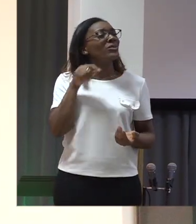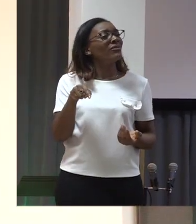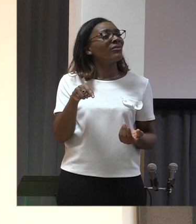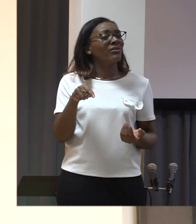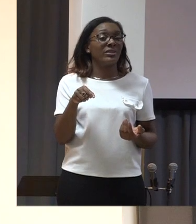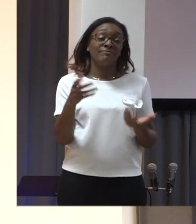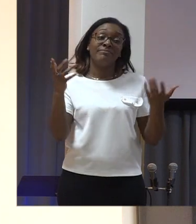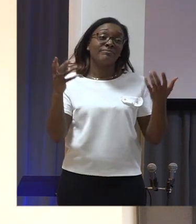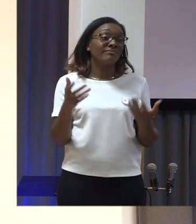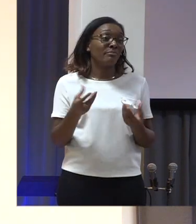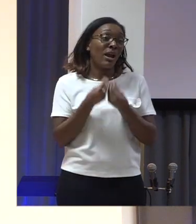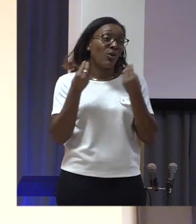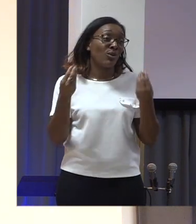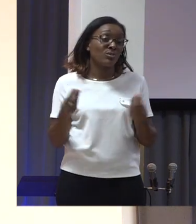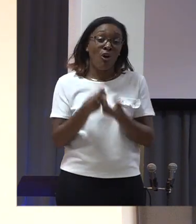faire comme les autres.